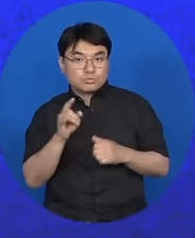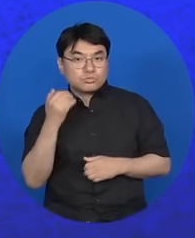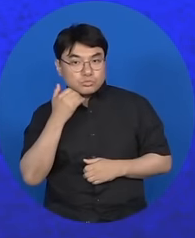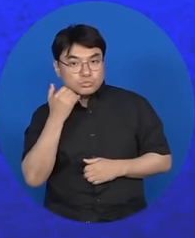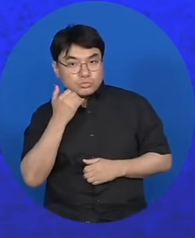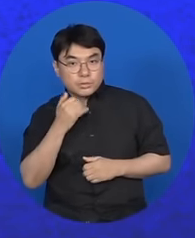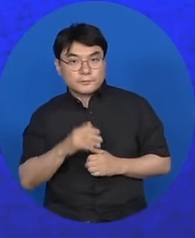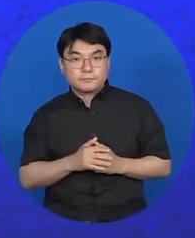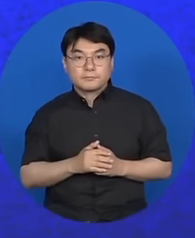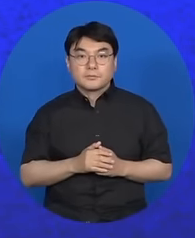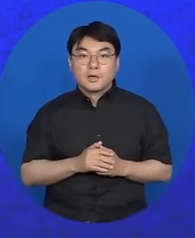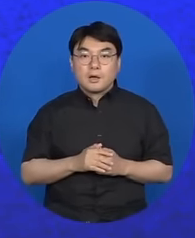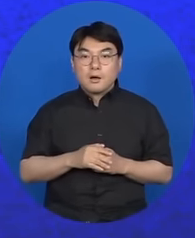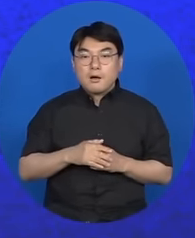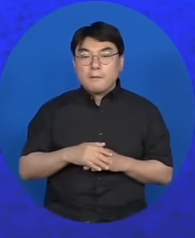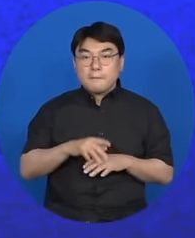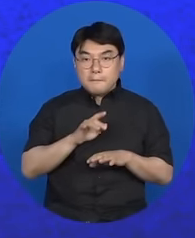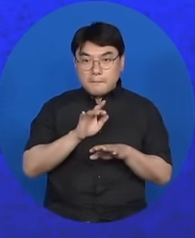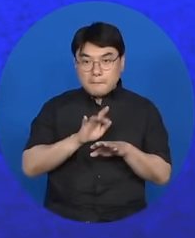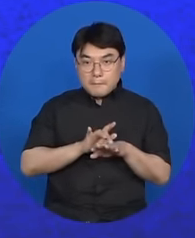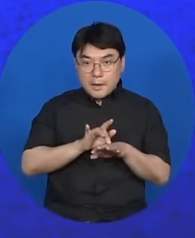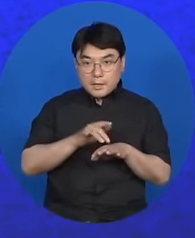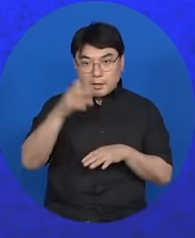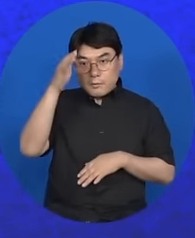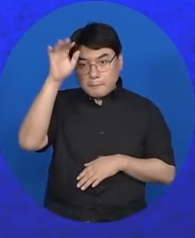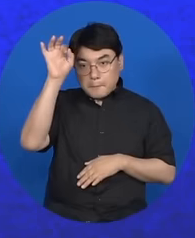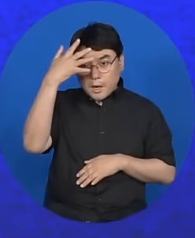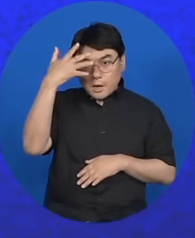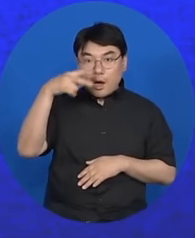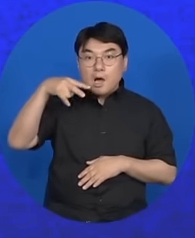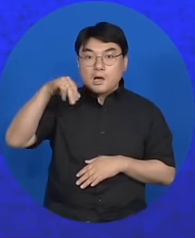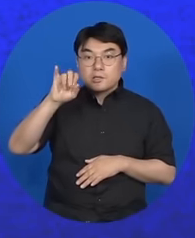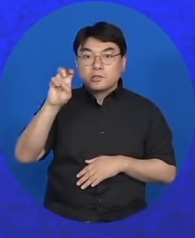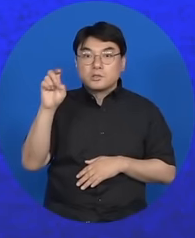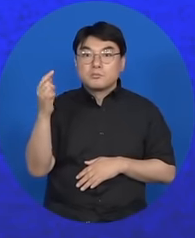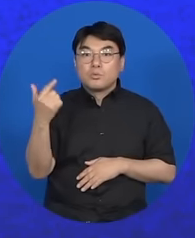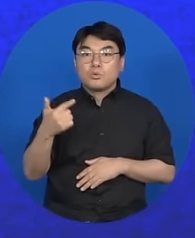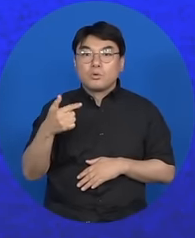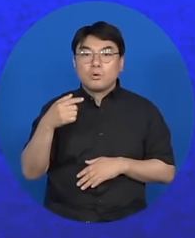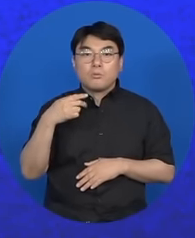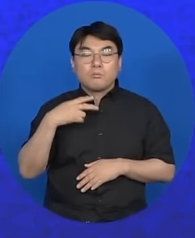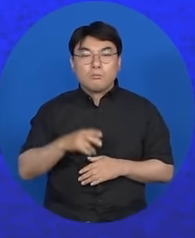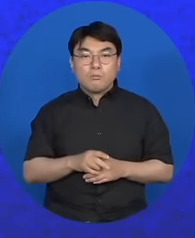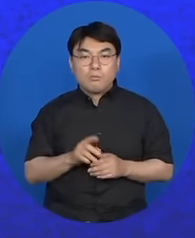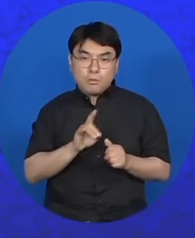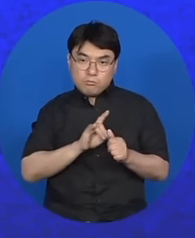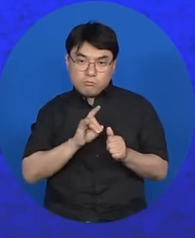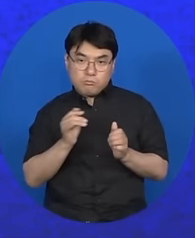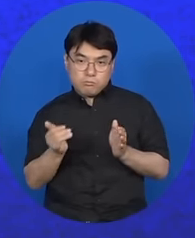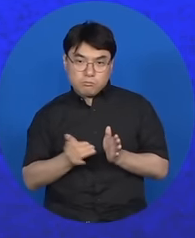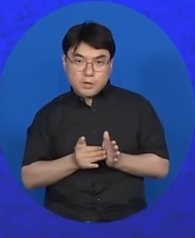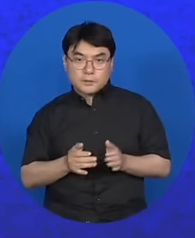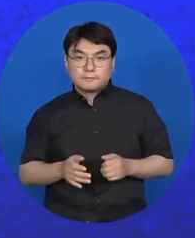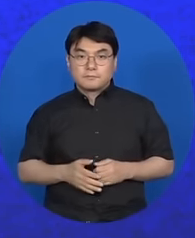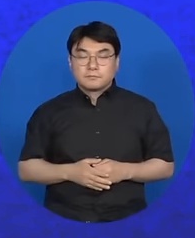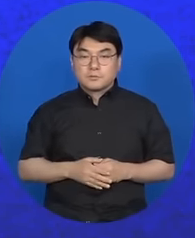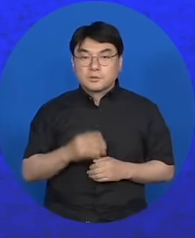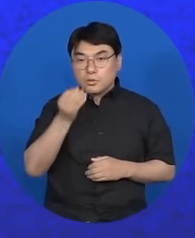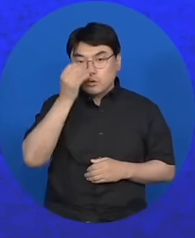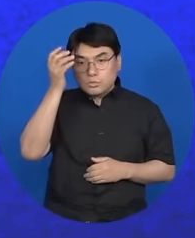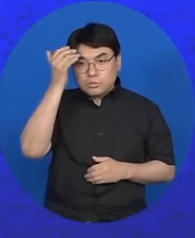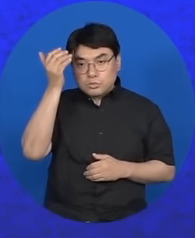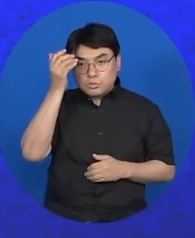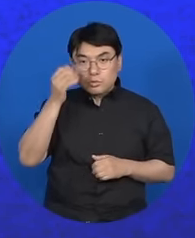살펴본 대로 바로 마술사 시몬이었습니다. 성령을 자신의 소유로 삼을 수